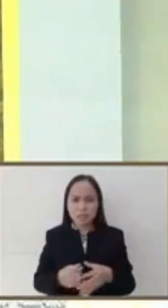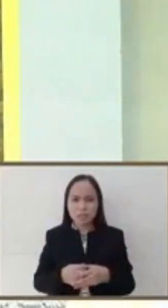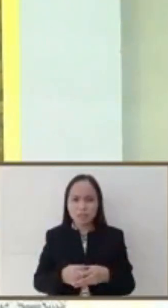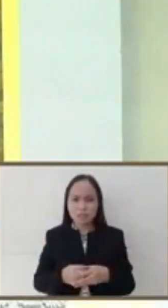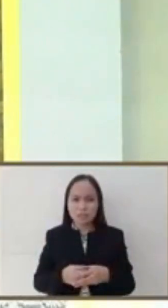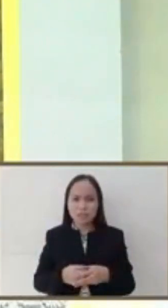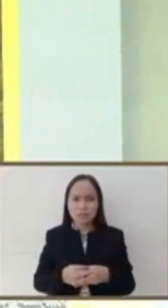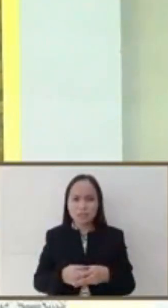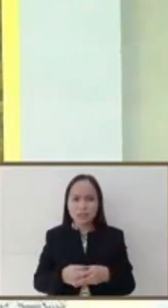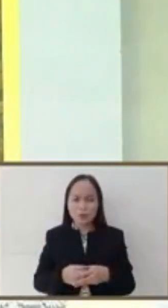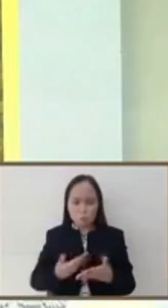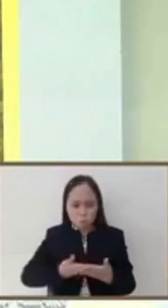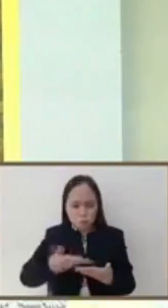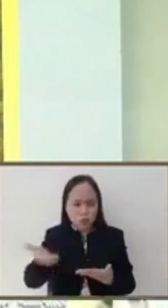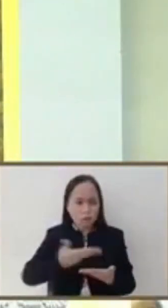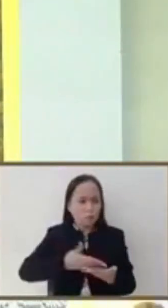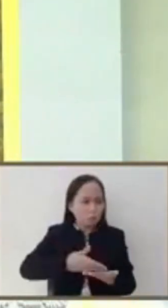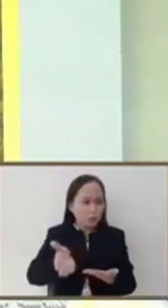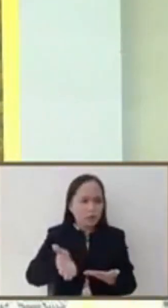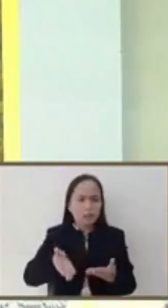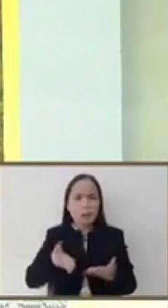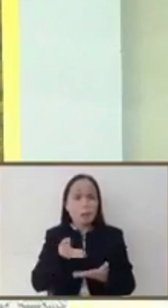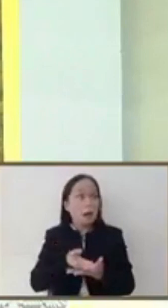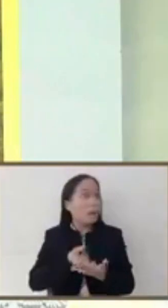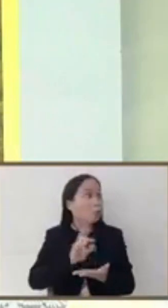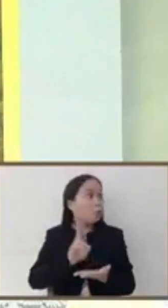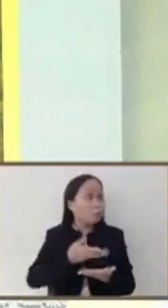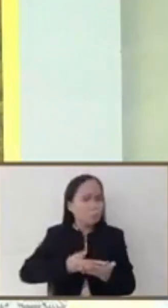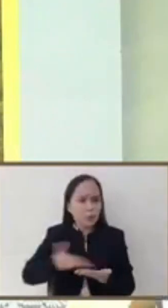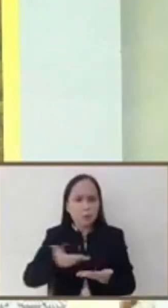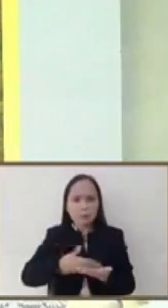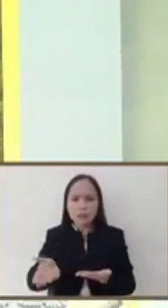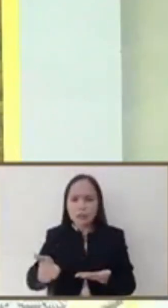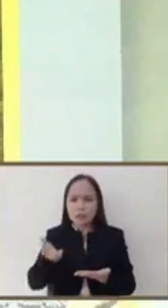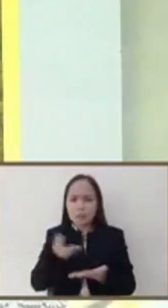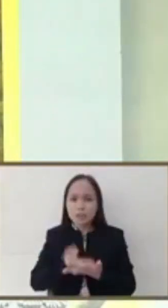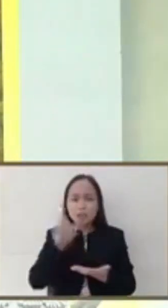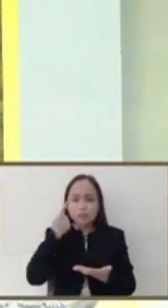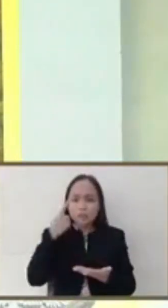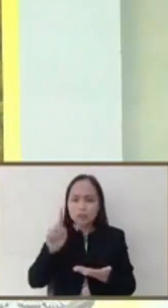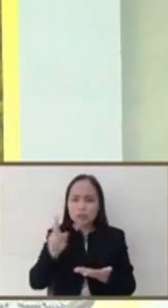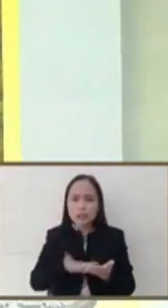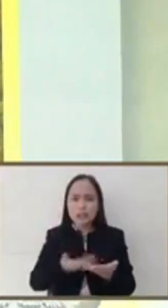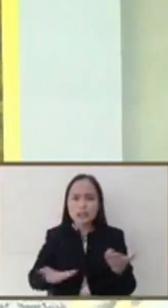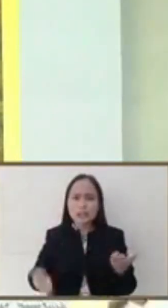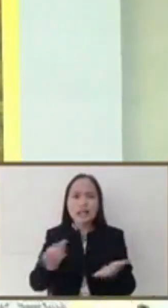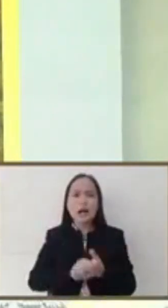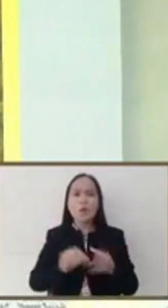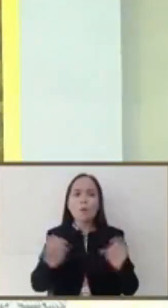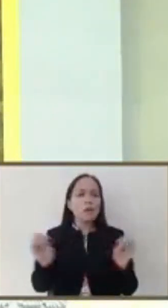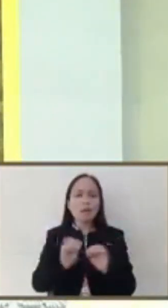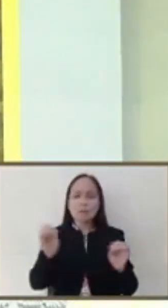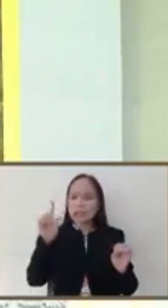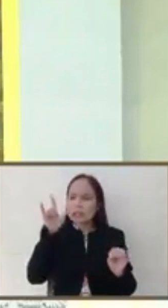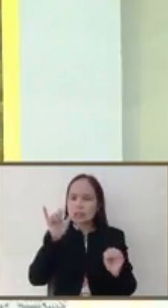They are spending much of their money doon sa temporal or sa mga bagay na walang eternal